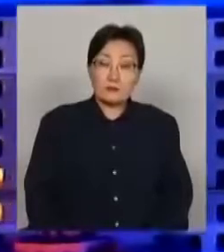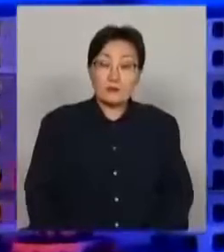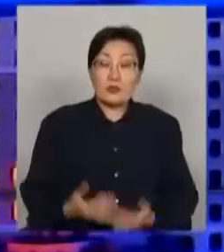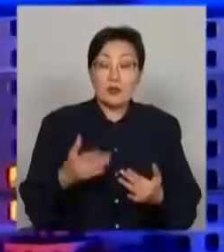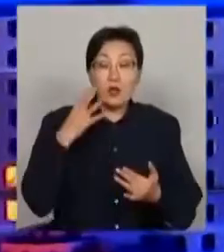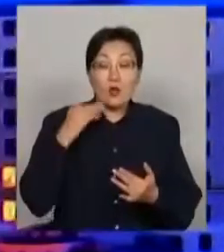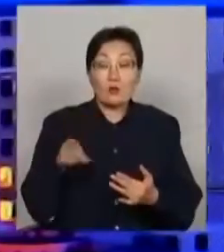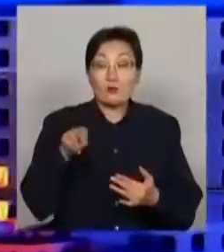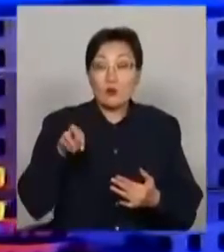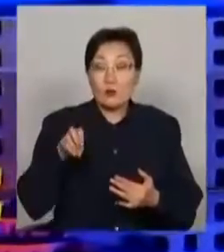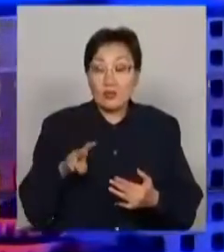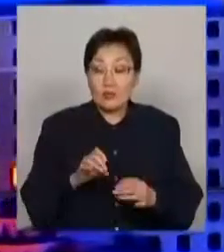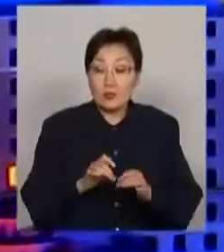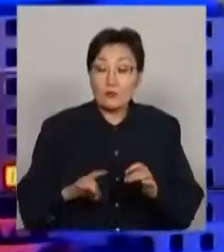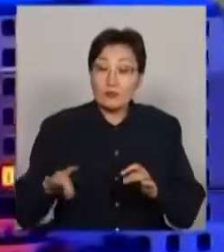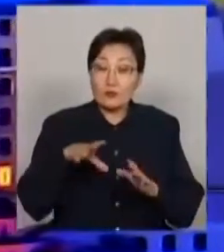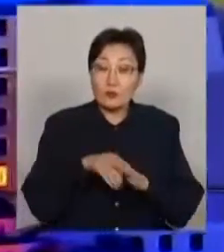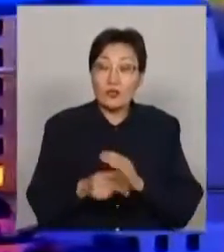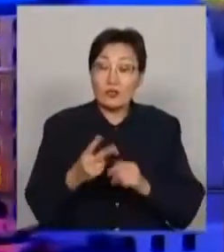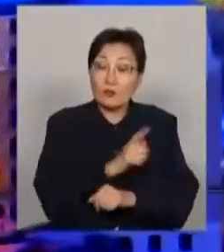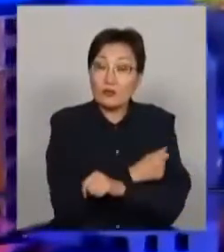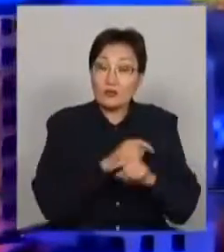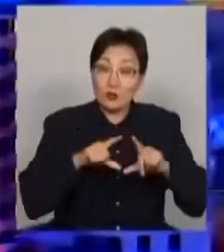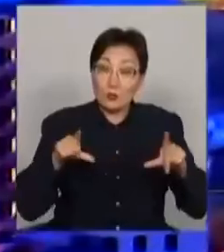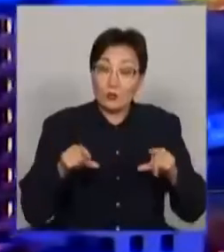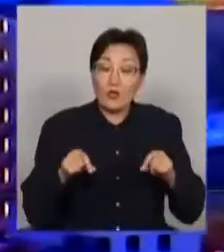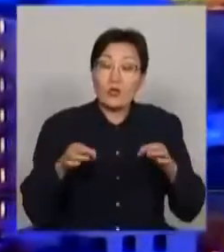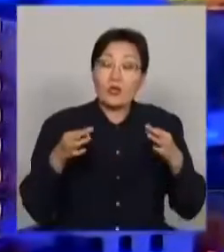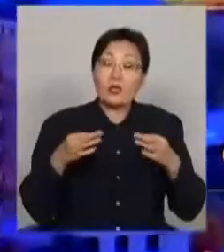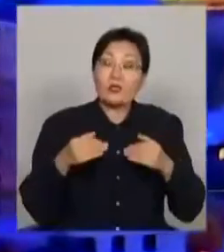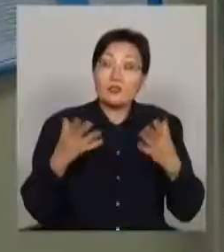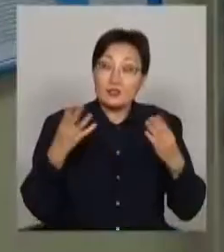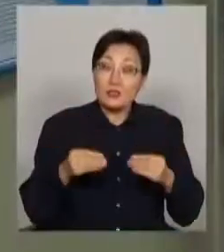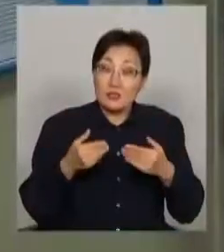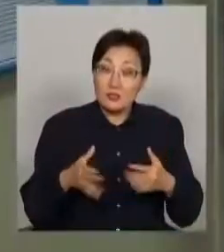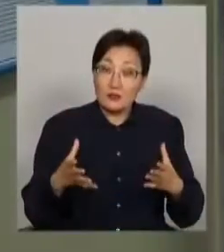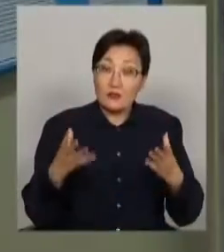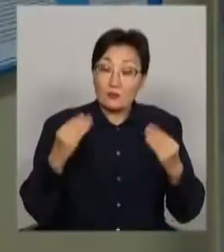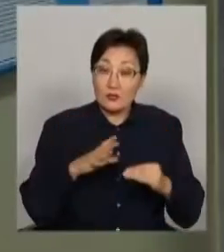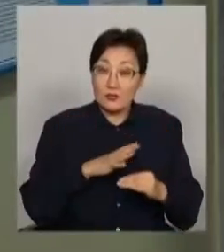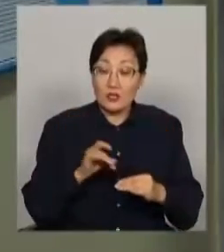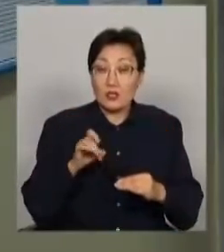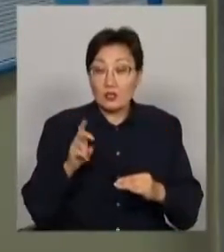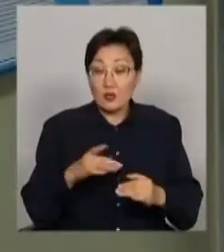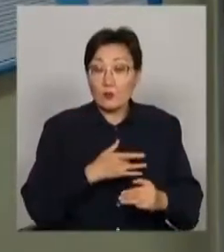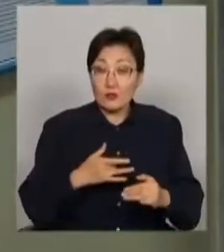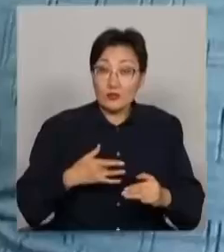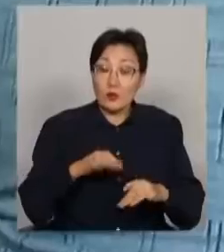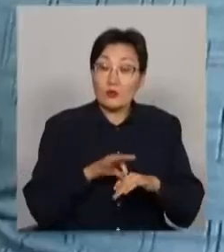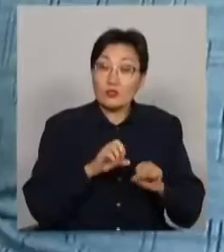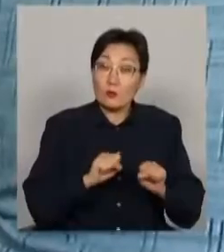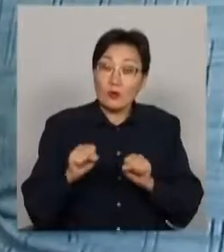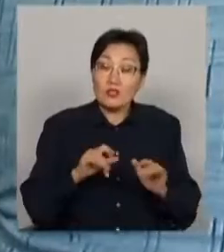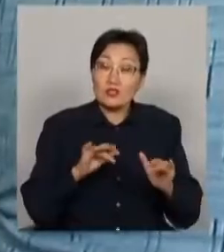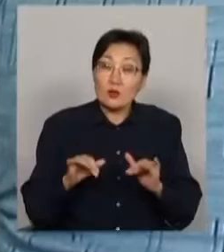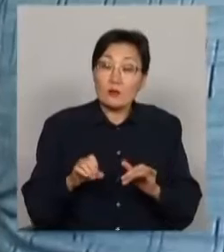Бүгін Алматының Думан шағын ауданына қарасты екінші емханада ашық есік күні өтті. Негізгі мақсат – қатерлі ісік пен туберкулездің алдын алу.